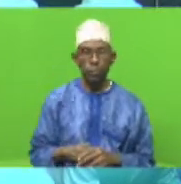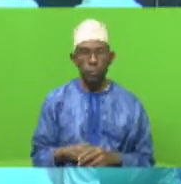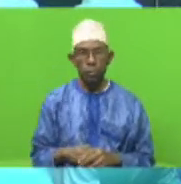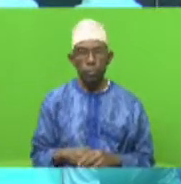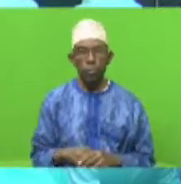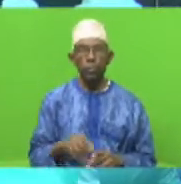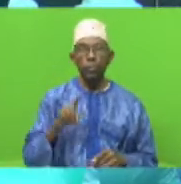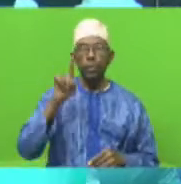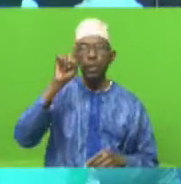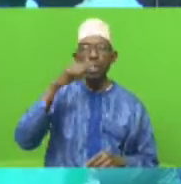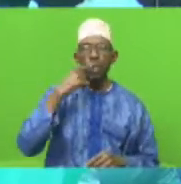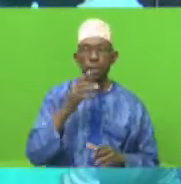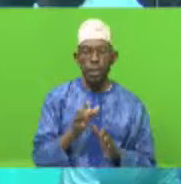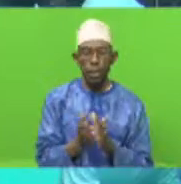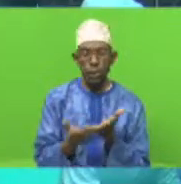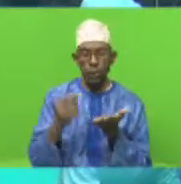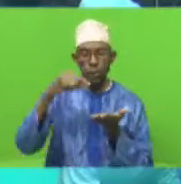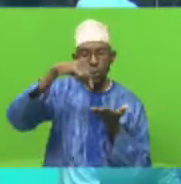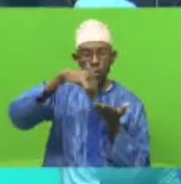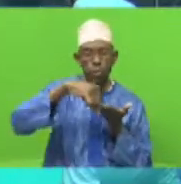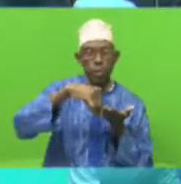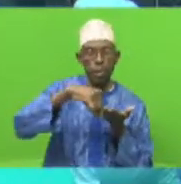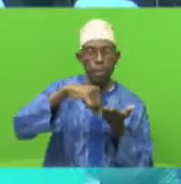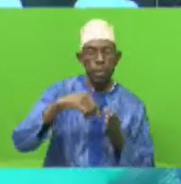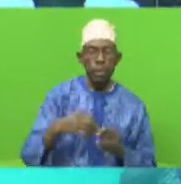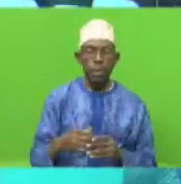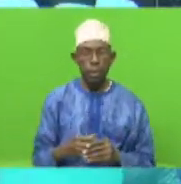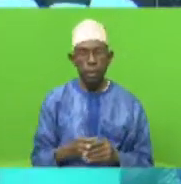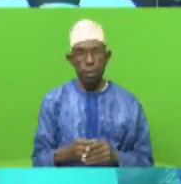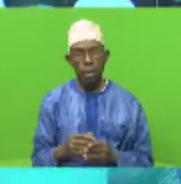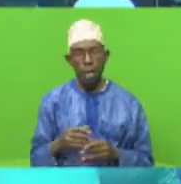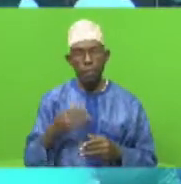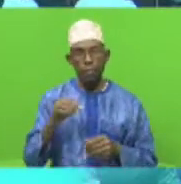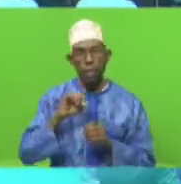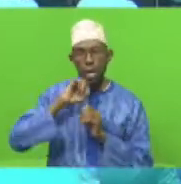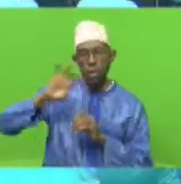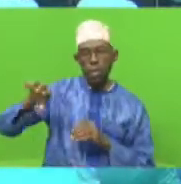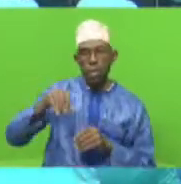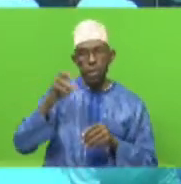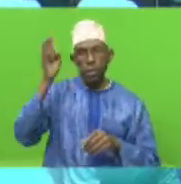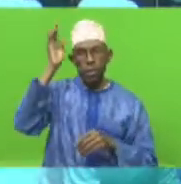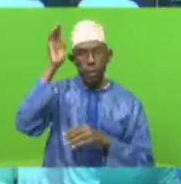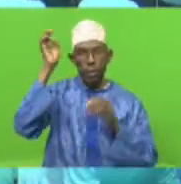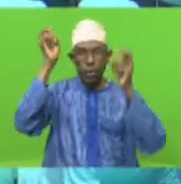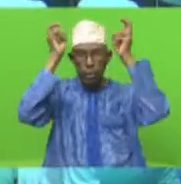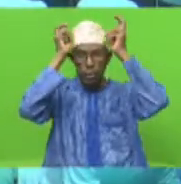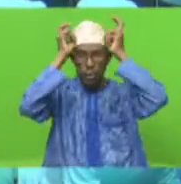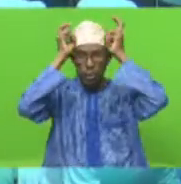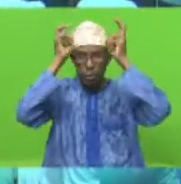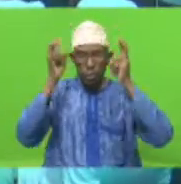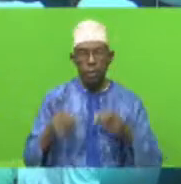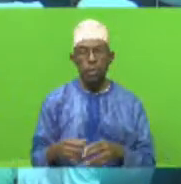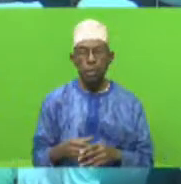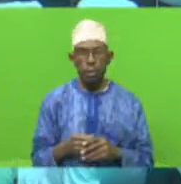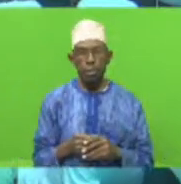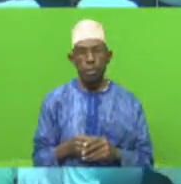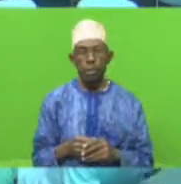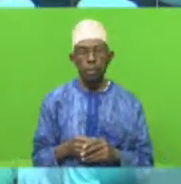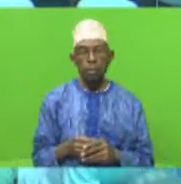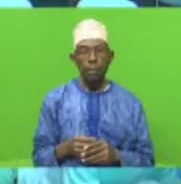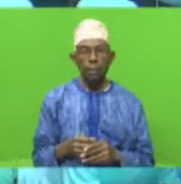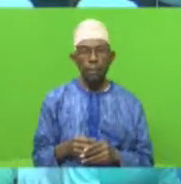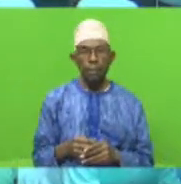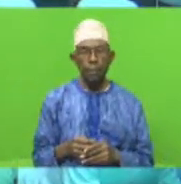الله تبارك وتعالى في محكم التنزيل بعد أعوذ بالله من الشيطان الرجيم من همزه